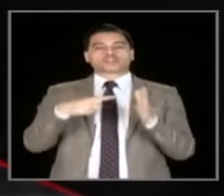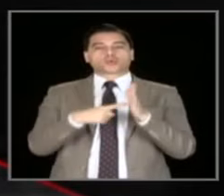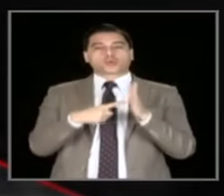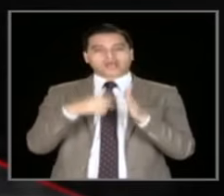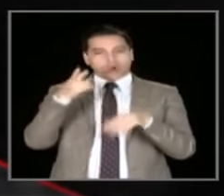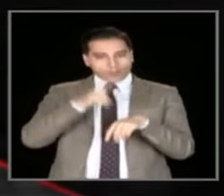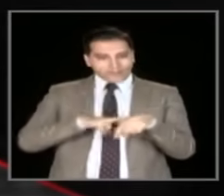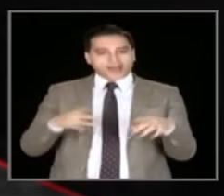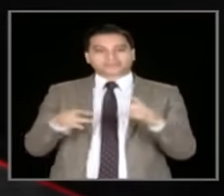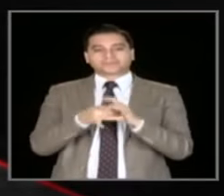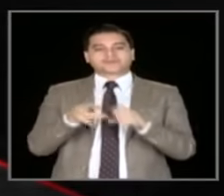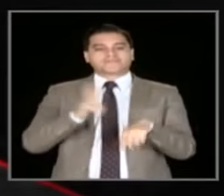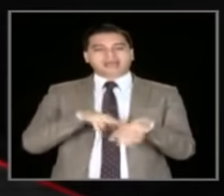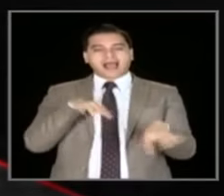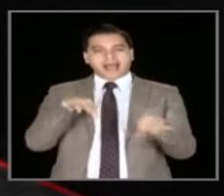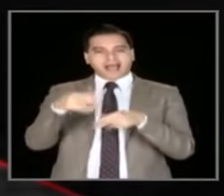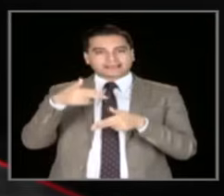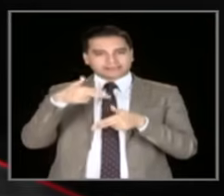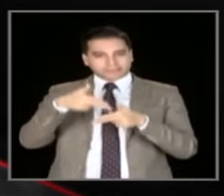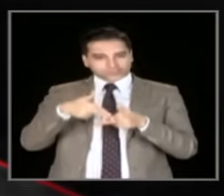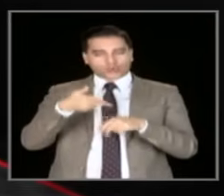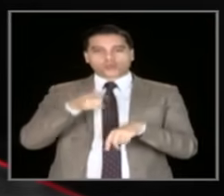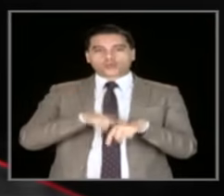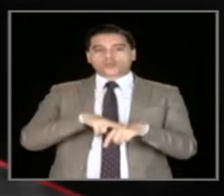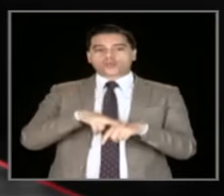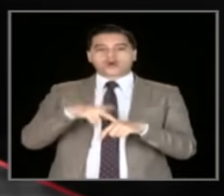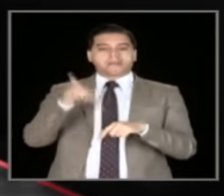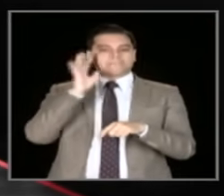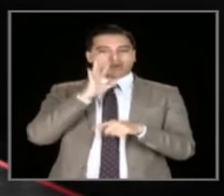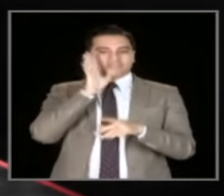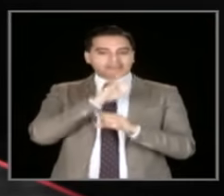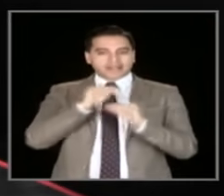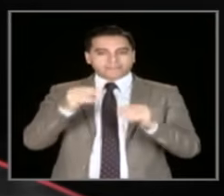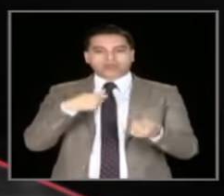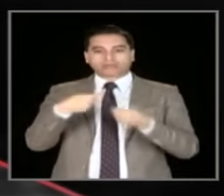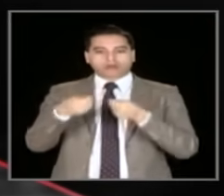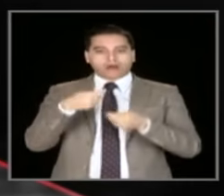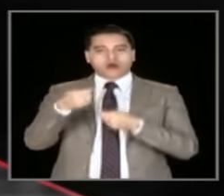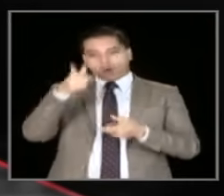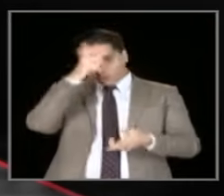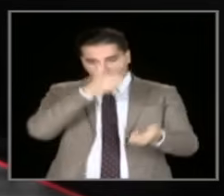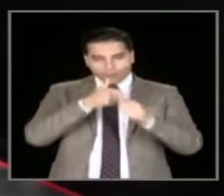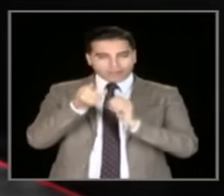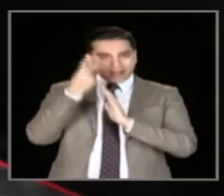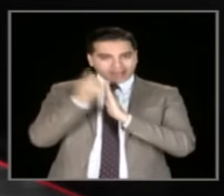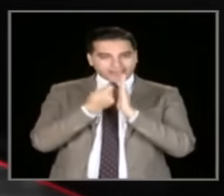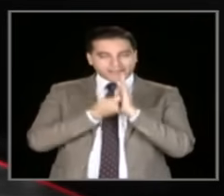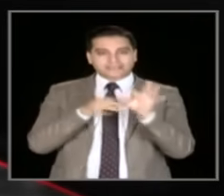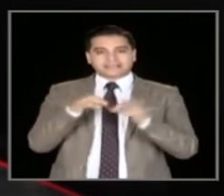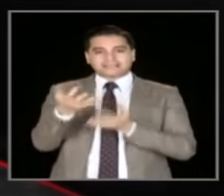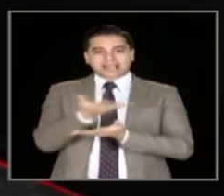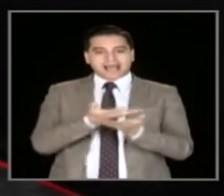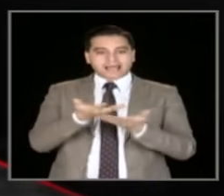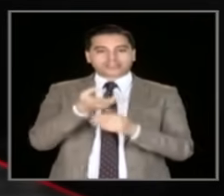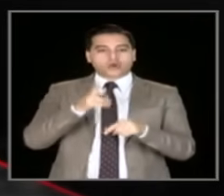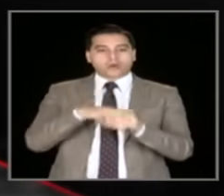كلية ومعهدا، ومنها هندسة البترول والتعدين، التربية، التجارة، العلوم، الأداب،